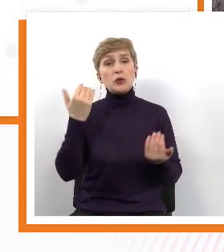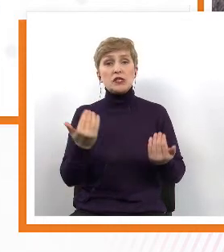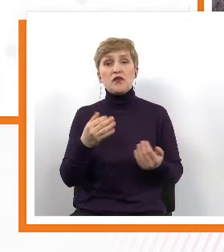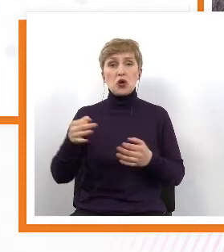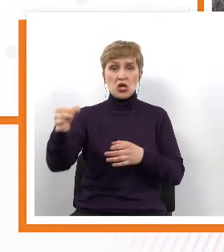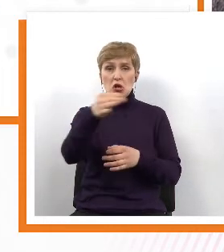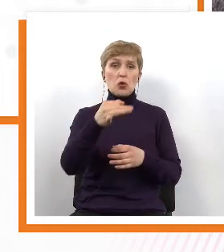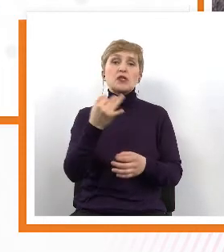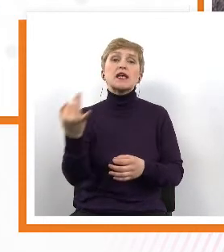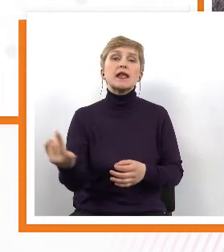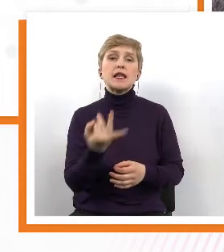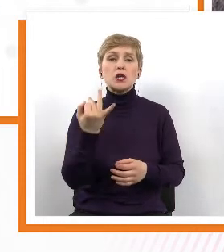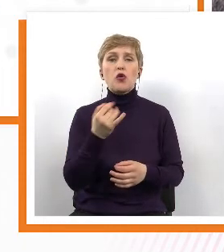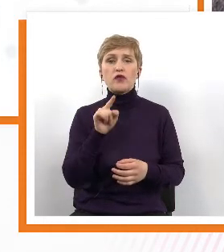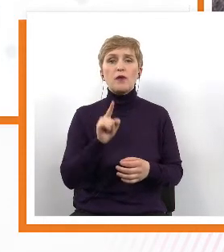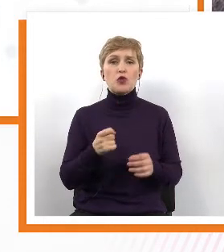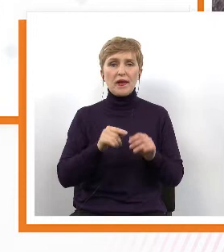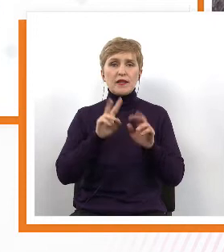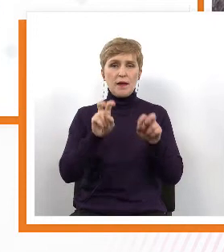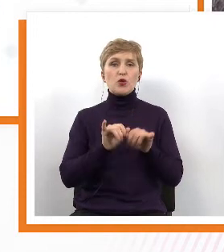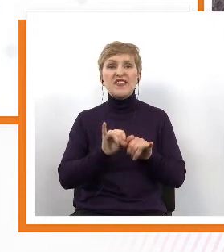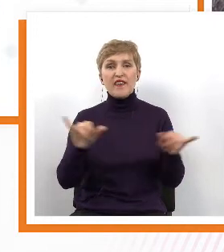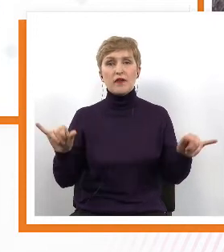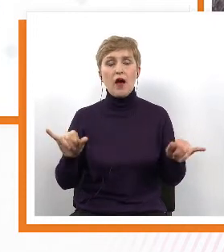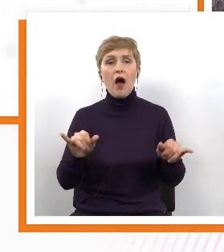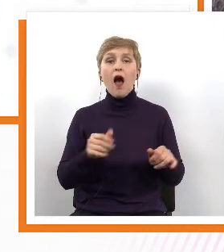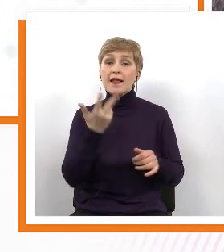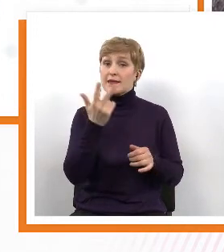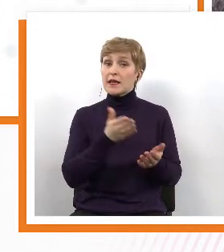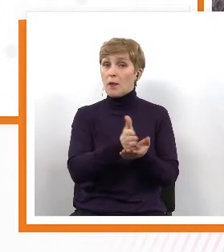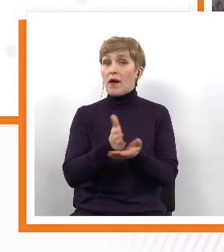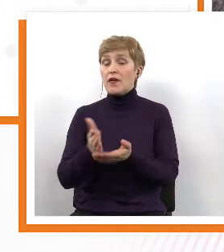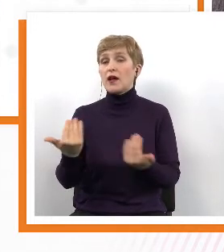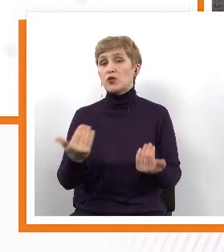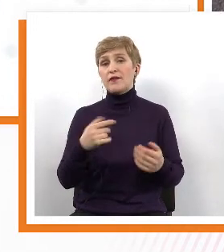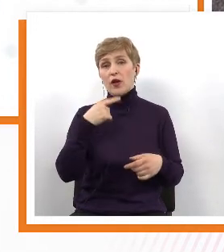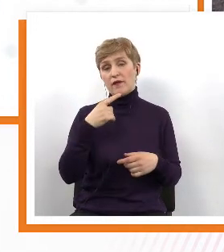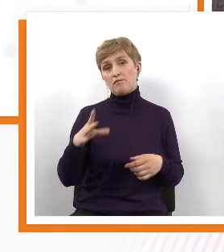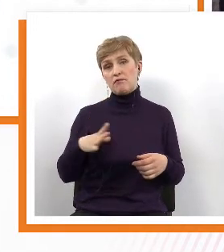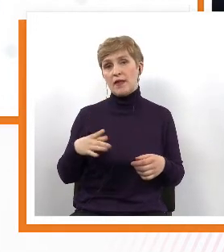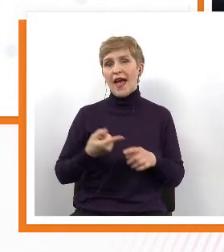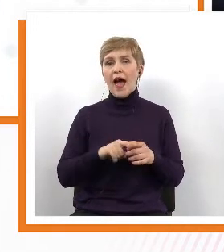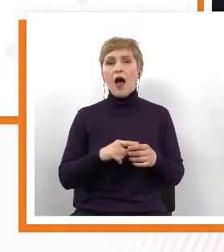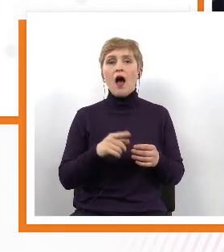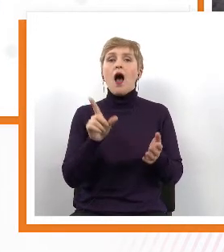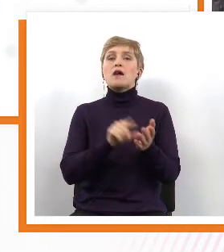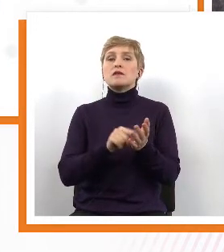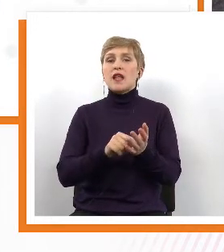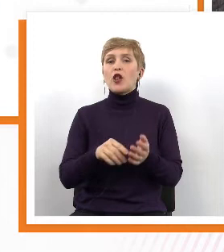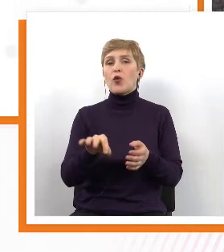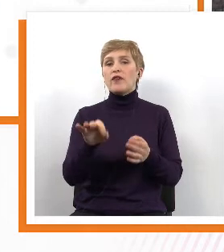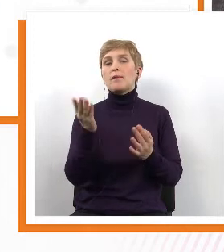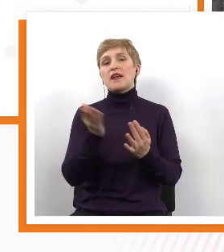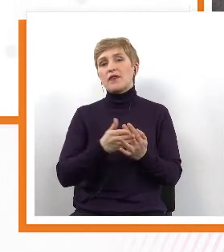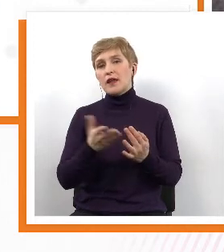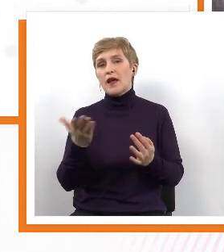регионы заинтересованы в том, чтобы вот эту тему развивать. И вот эти три направления, о которых я сегодня говорил, значит, это налоговые преференции, это